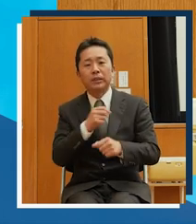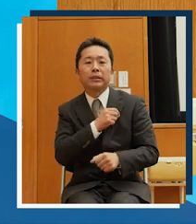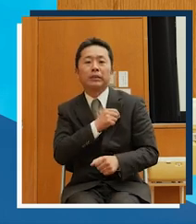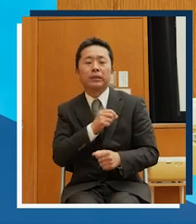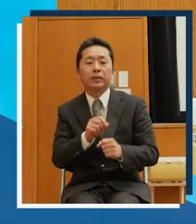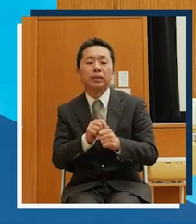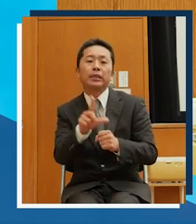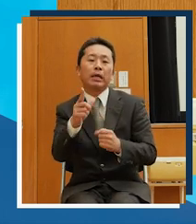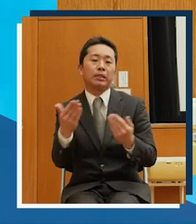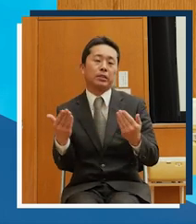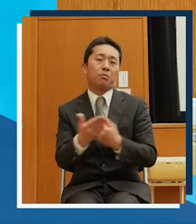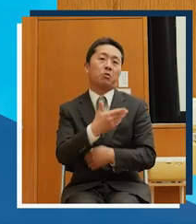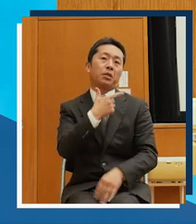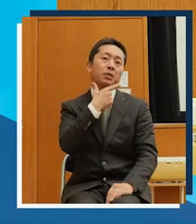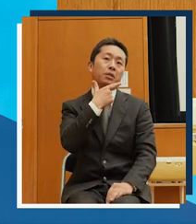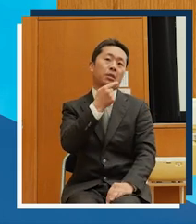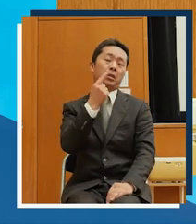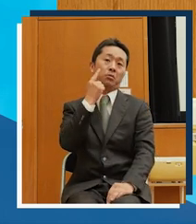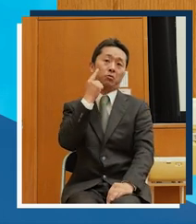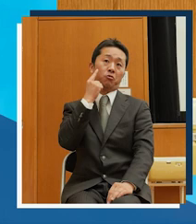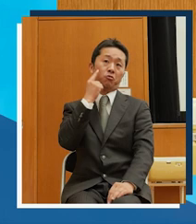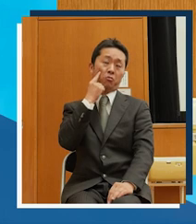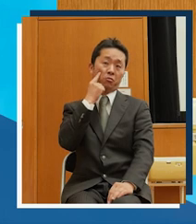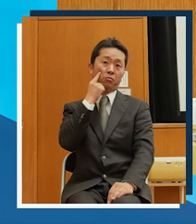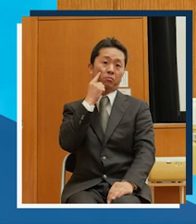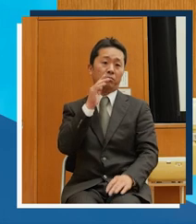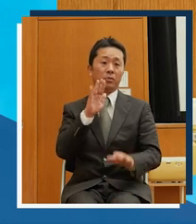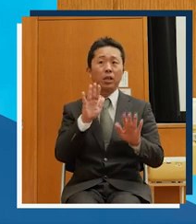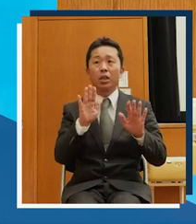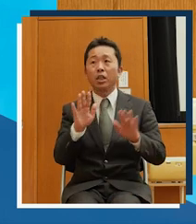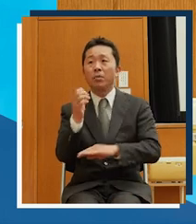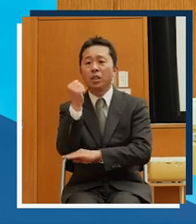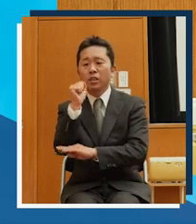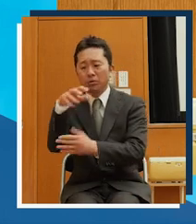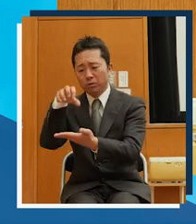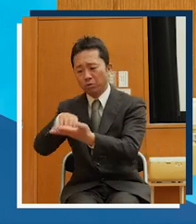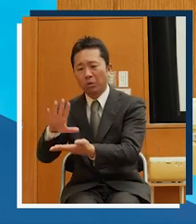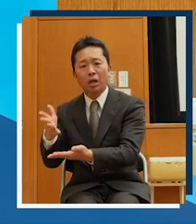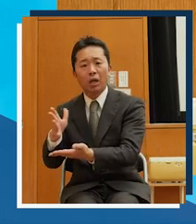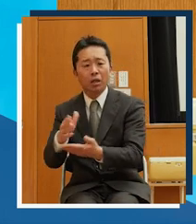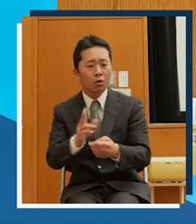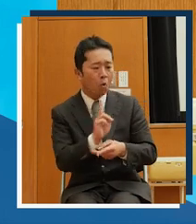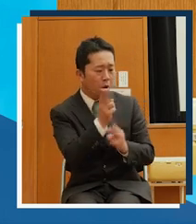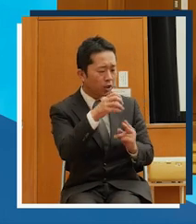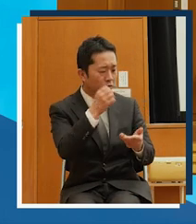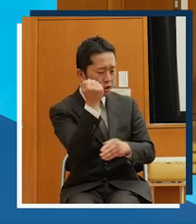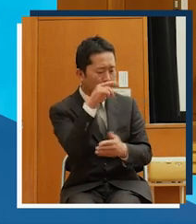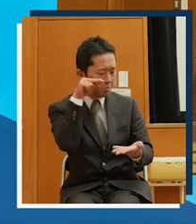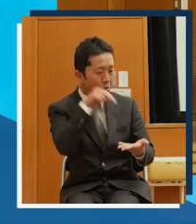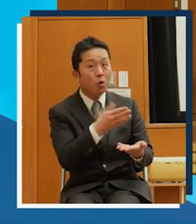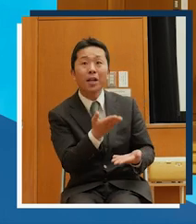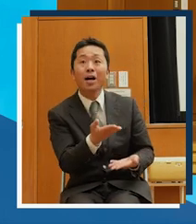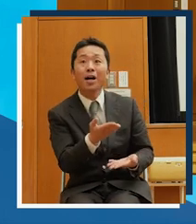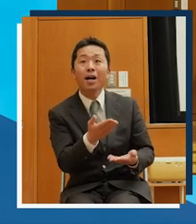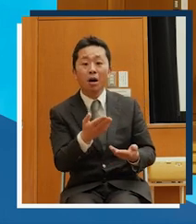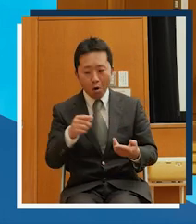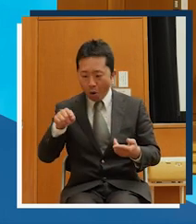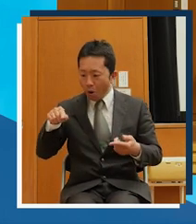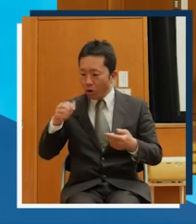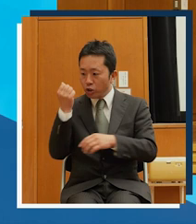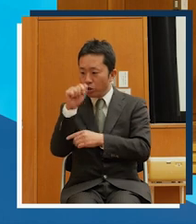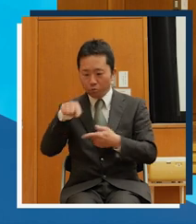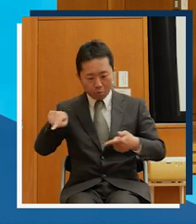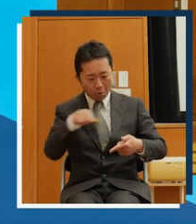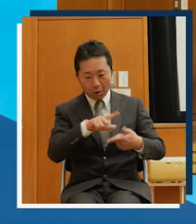てえこれからも今日新聞でほとんど乗ってないけどじゃ沖縄の新聞ちょっと見てみようかな一面がこんなに違うなんて知らなかった